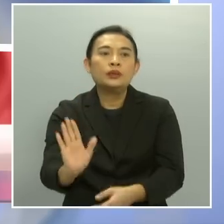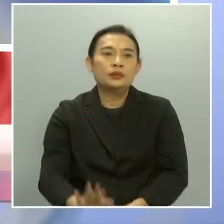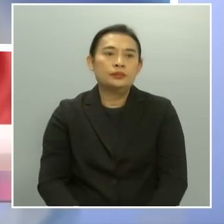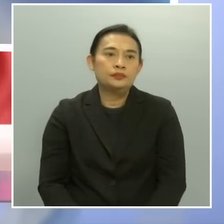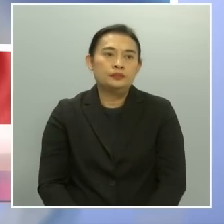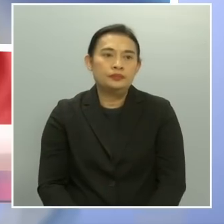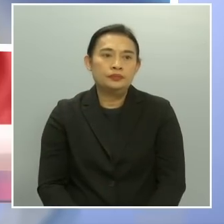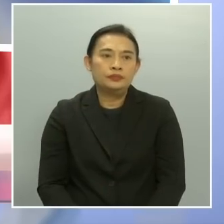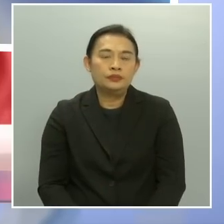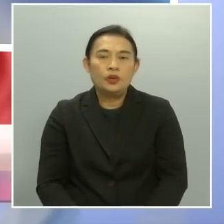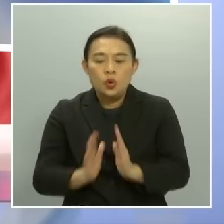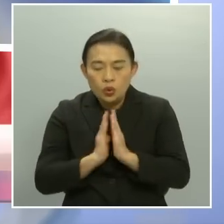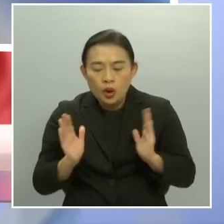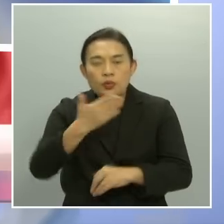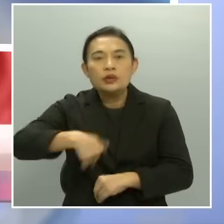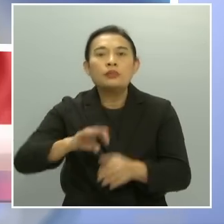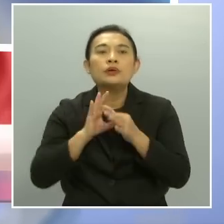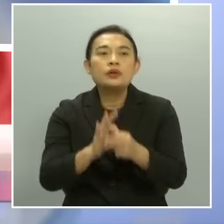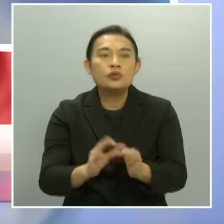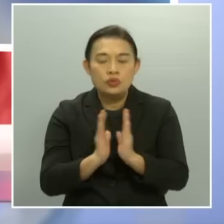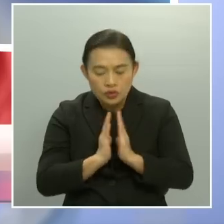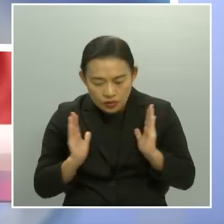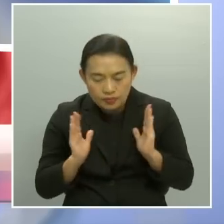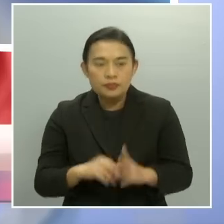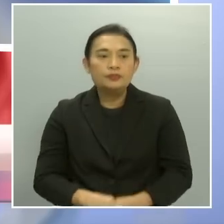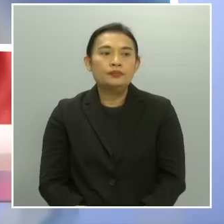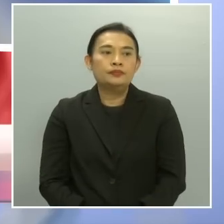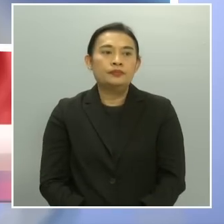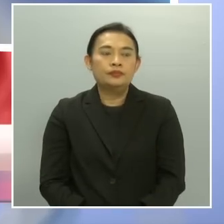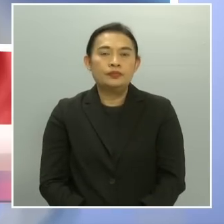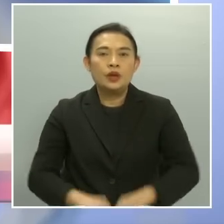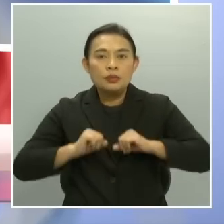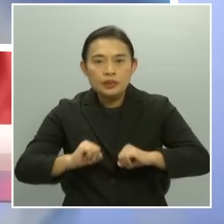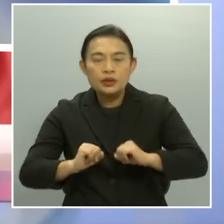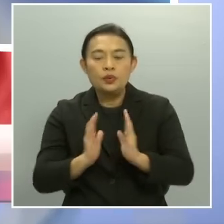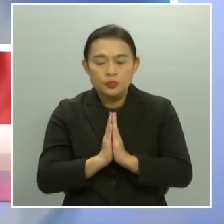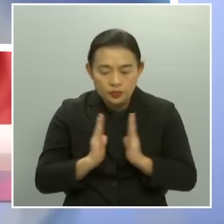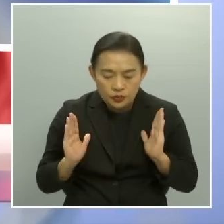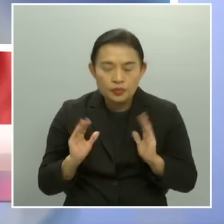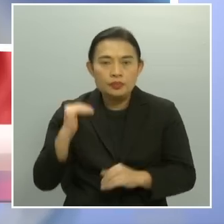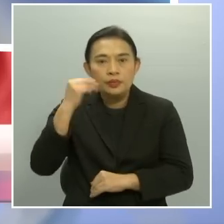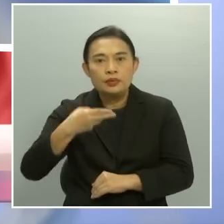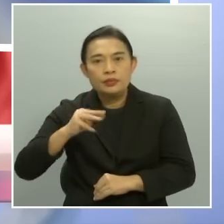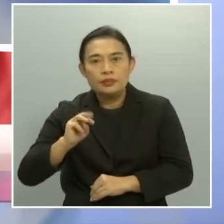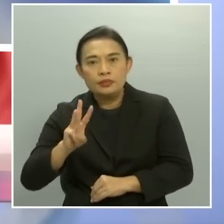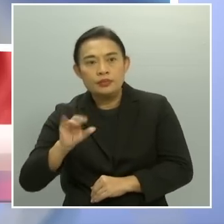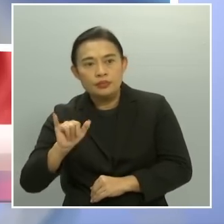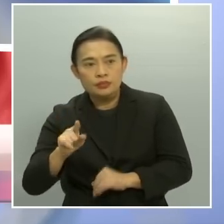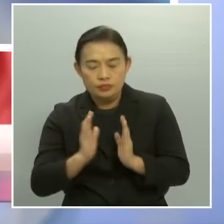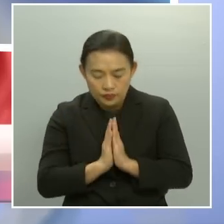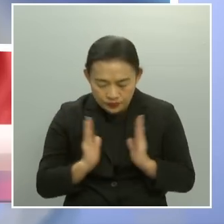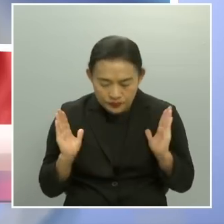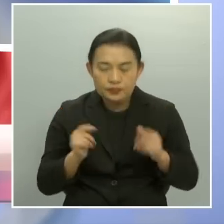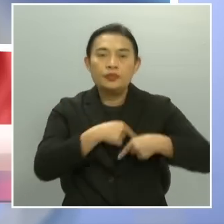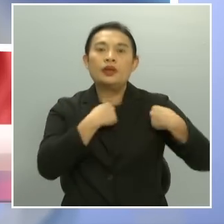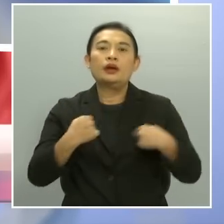คุณทุกคนที่เป็นห่วง ครับ ขอบคุณทางรายการด้วยค่ะขอบคุณพี่หนุ่มขอบคุณพี่หมอยด้วยค่ะ ขอบคุณครับคุณแม่ครับเป็นกำลัง